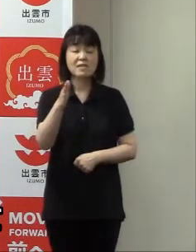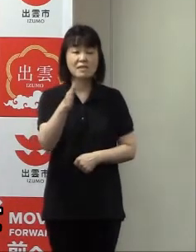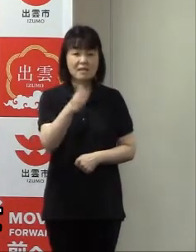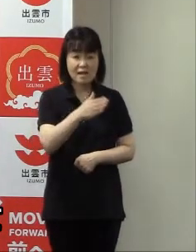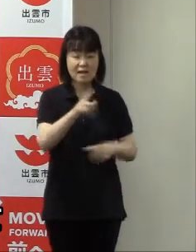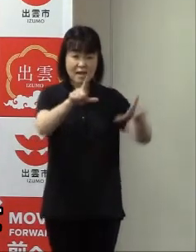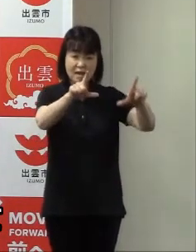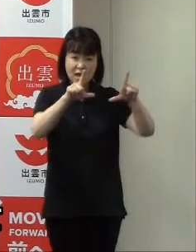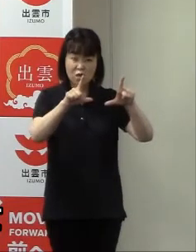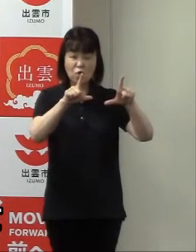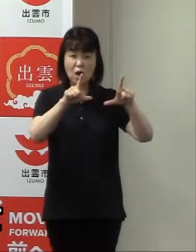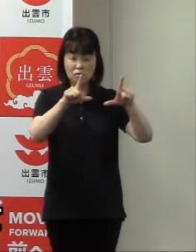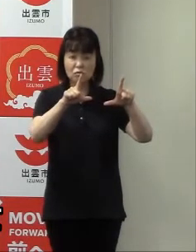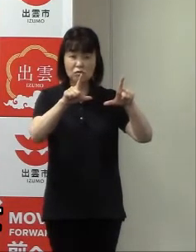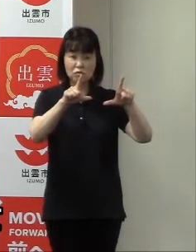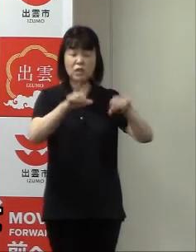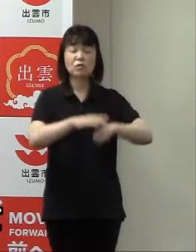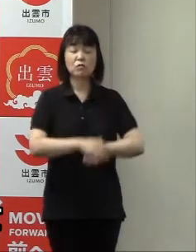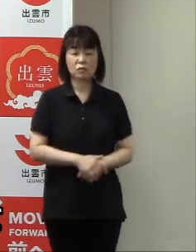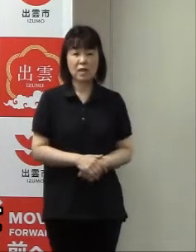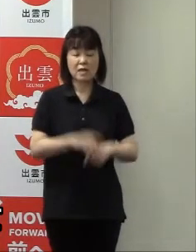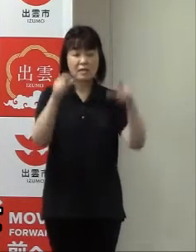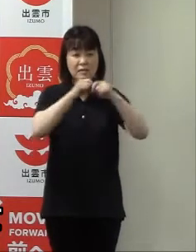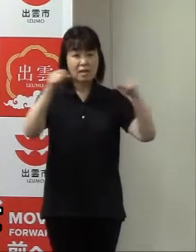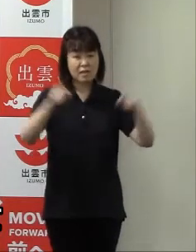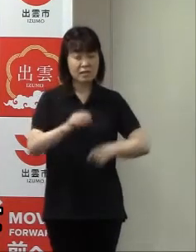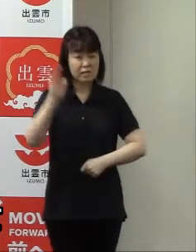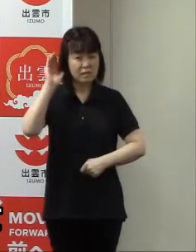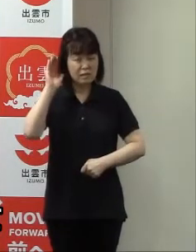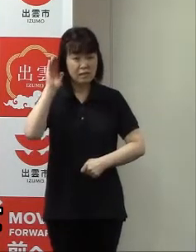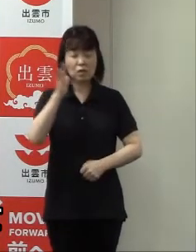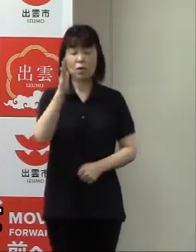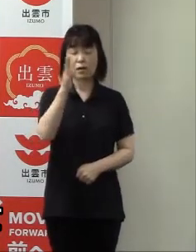ということでありますので、まだ正式には聞いておりませんので、